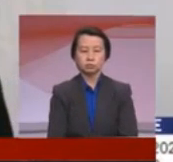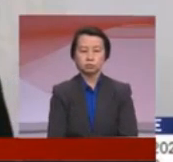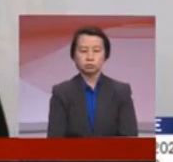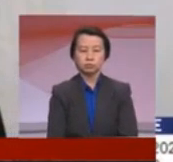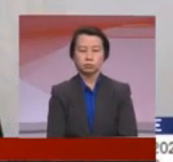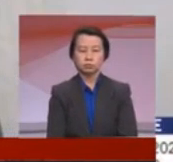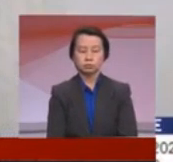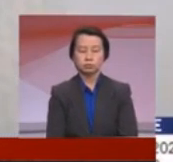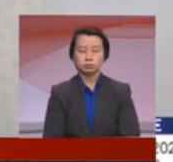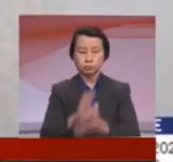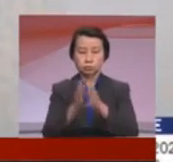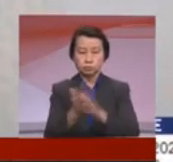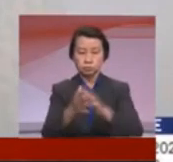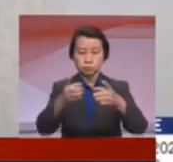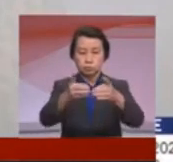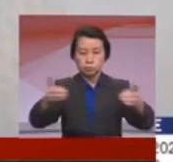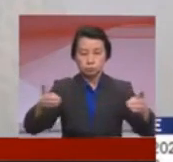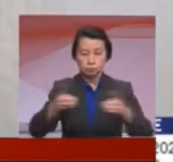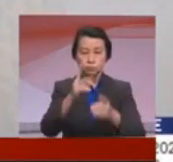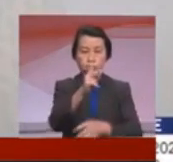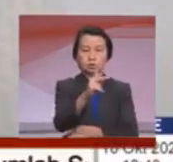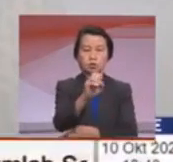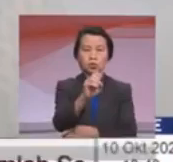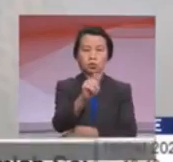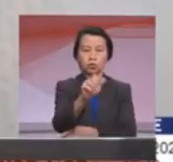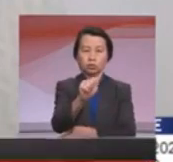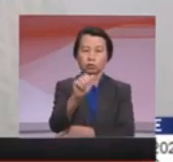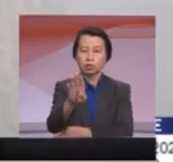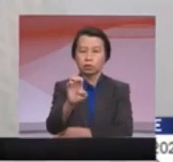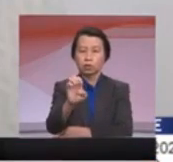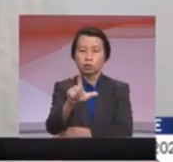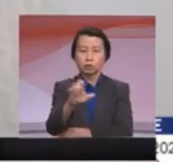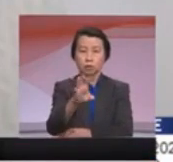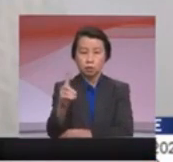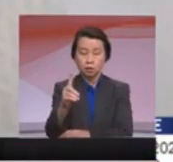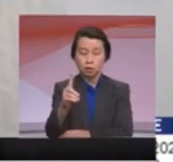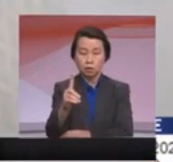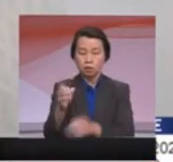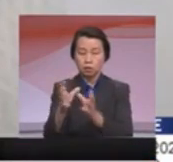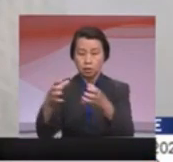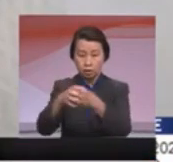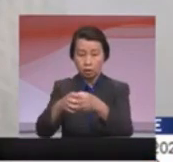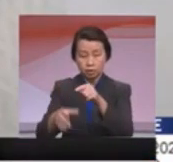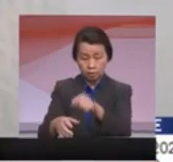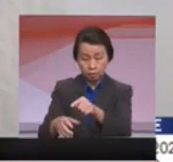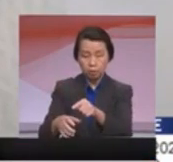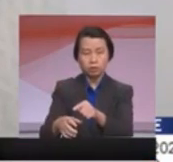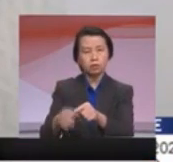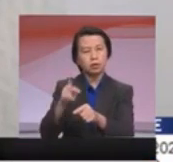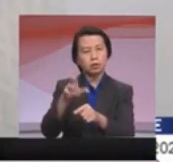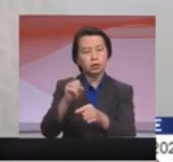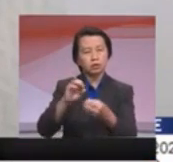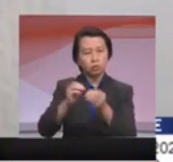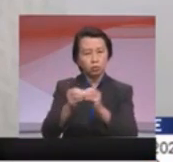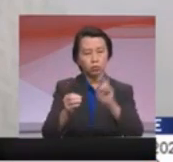Ini melibatkan daerah Kota Belud, Sabah. Kes indeks bagi kluster ini iaitu kes